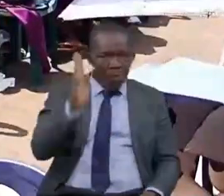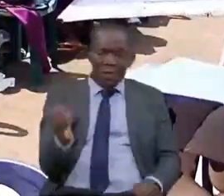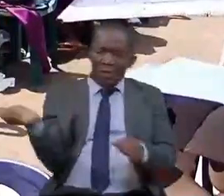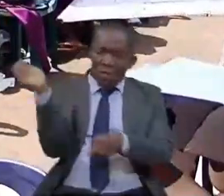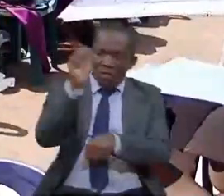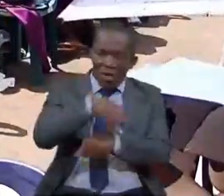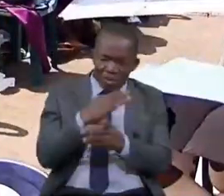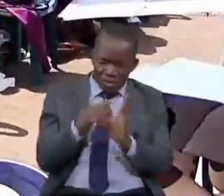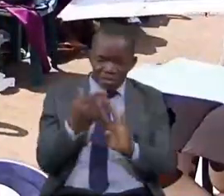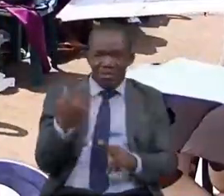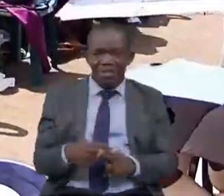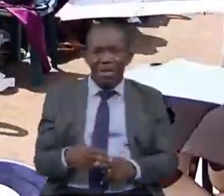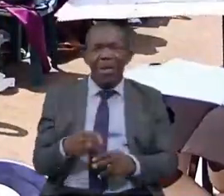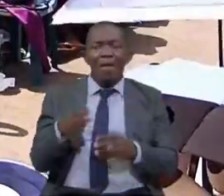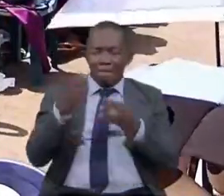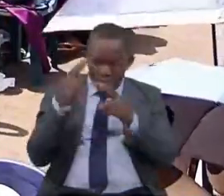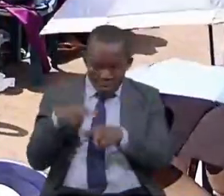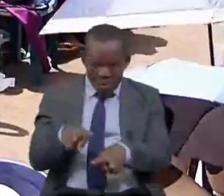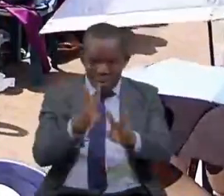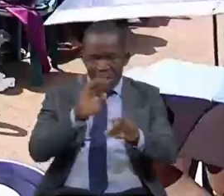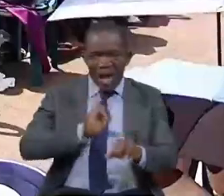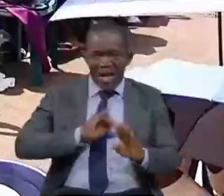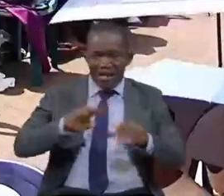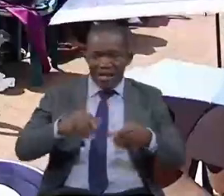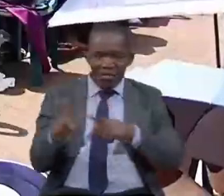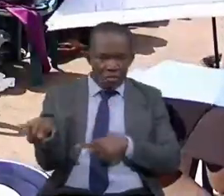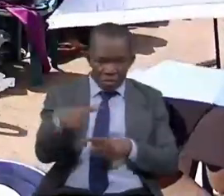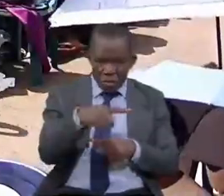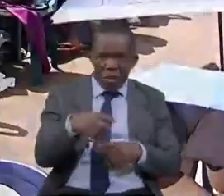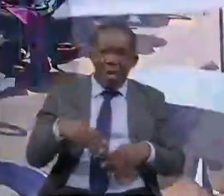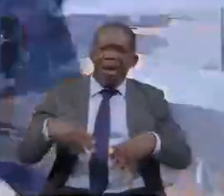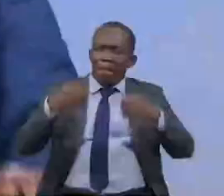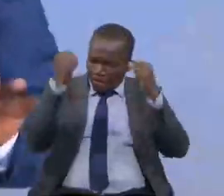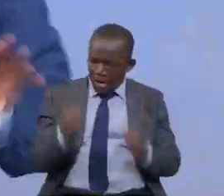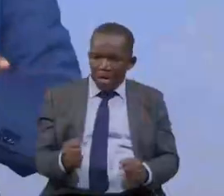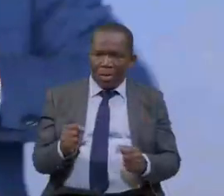Voici, je vous ai donné le pouvoir de marcher sur les serpents et les scorpions